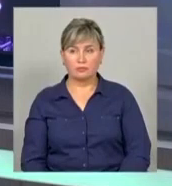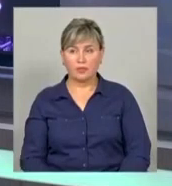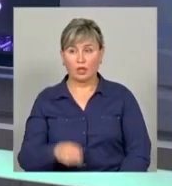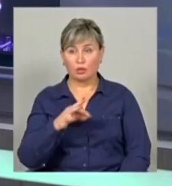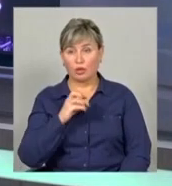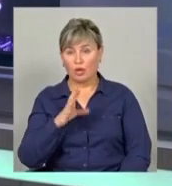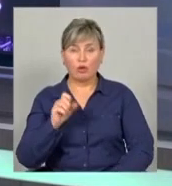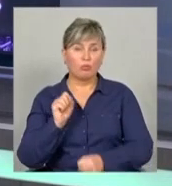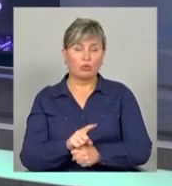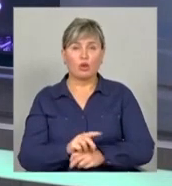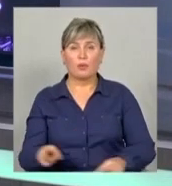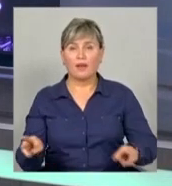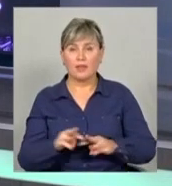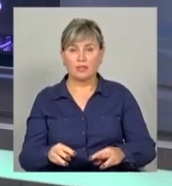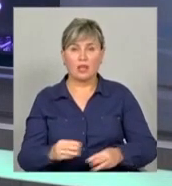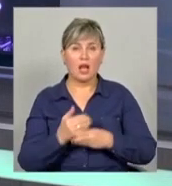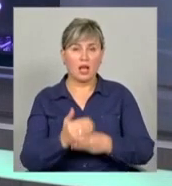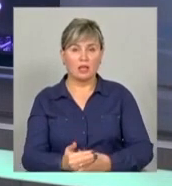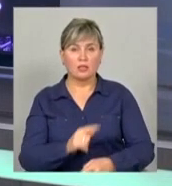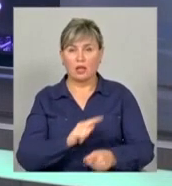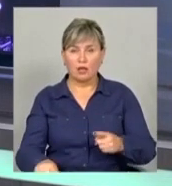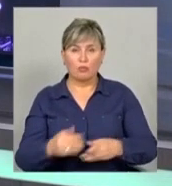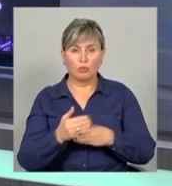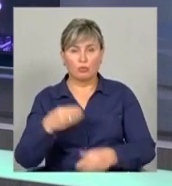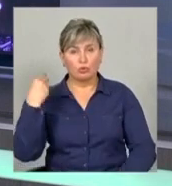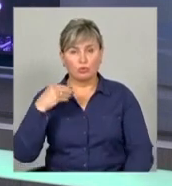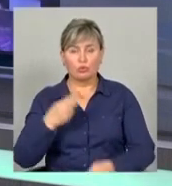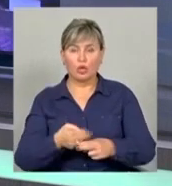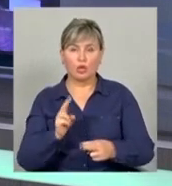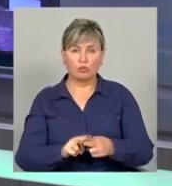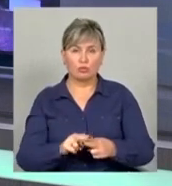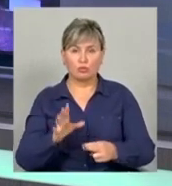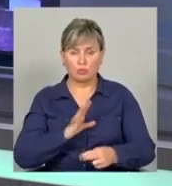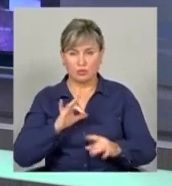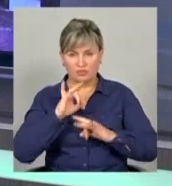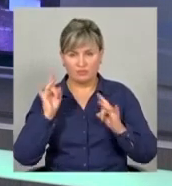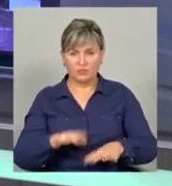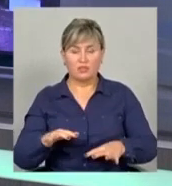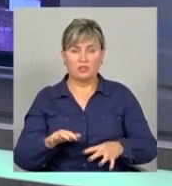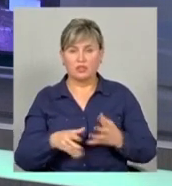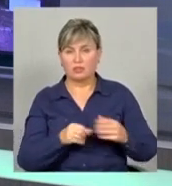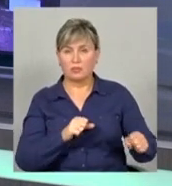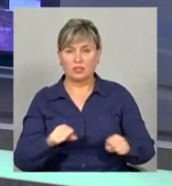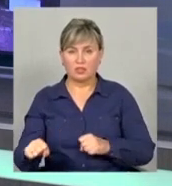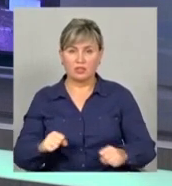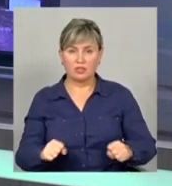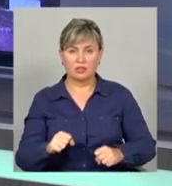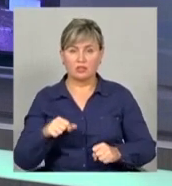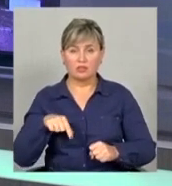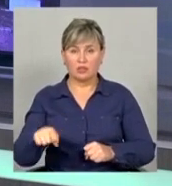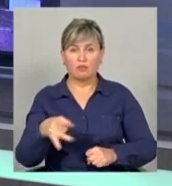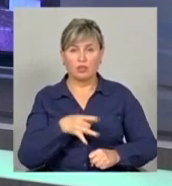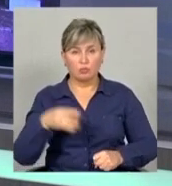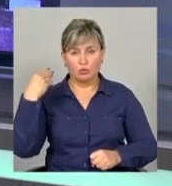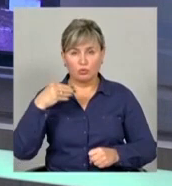Касым-Жомарт Токаев поручил правительству оказать экстренную помощь Турции, которую потрясла серия разрушительных землетрясений. В Братскую республику, где